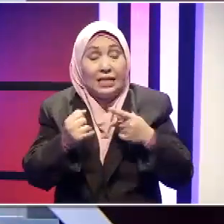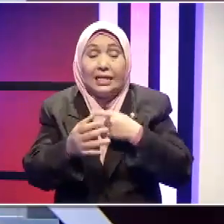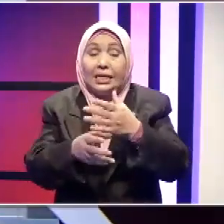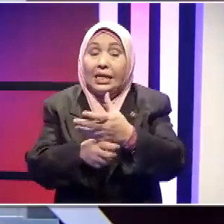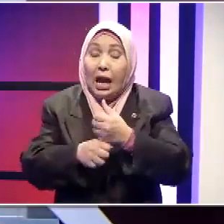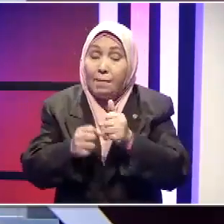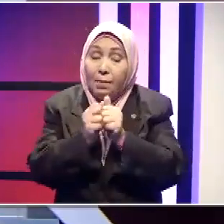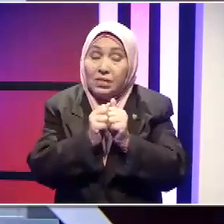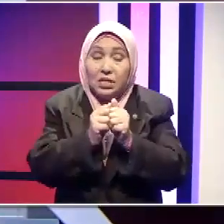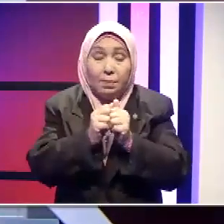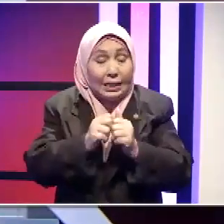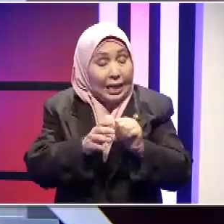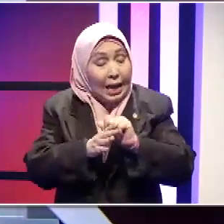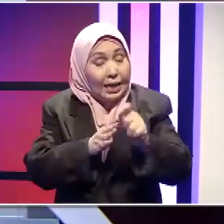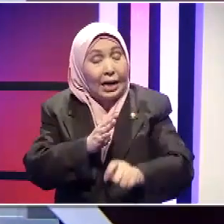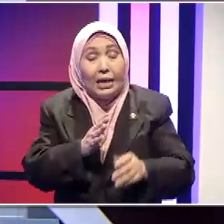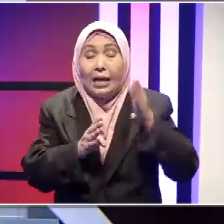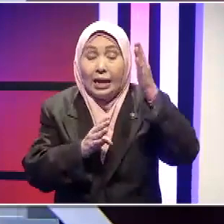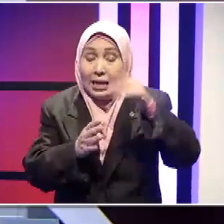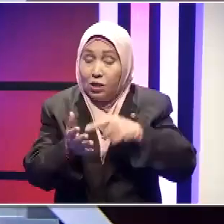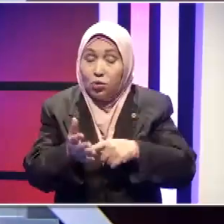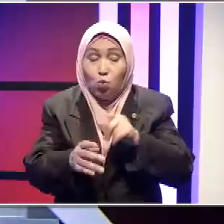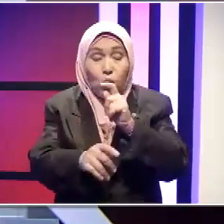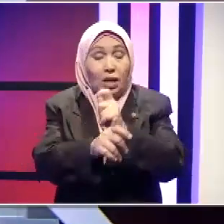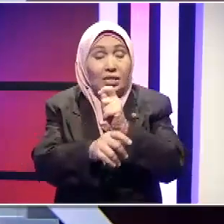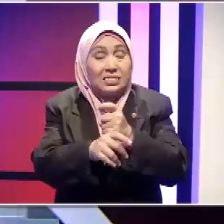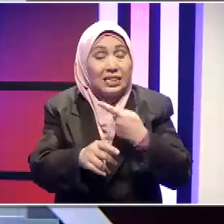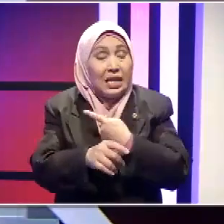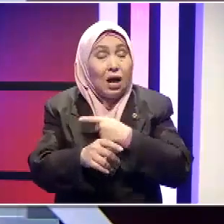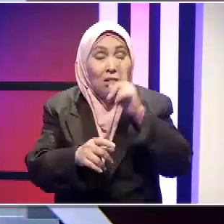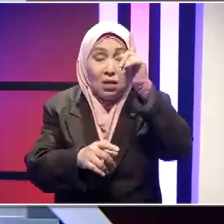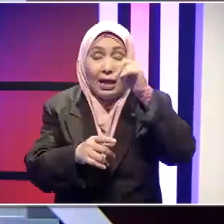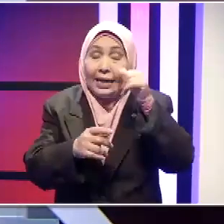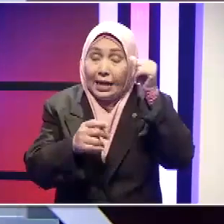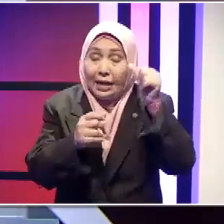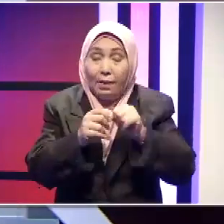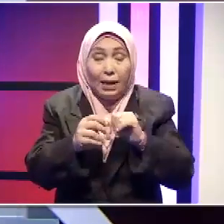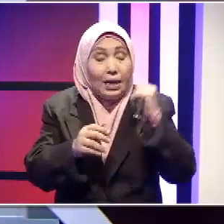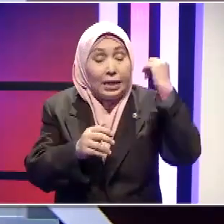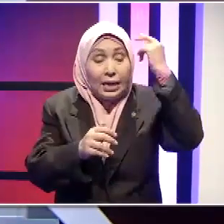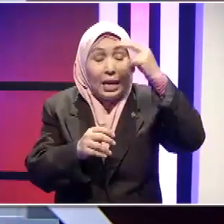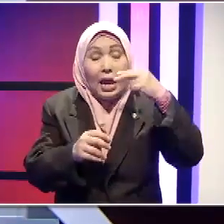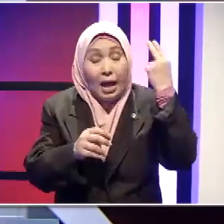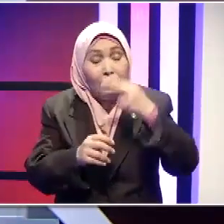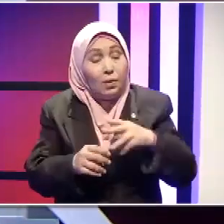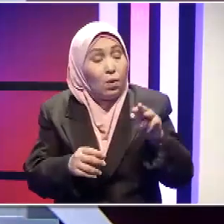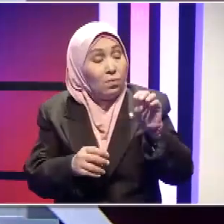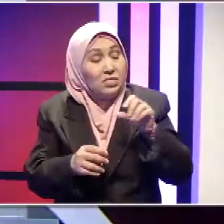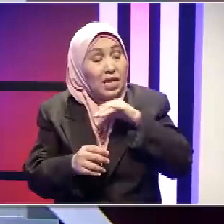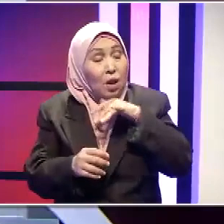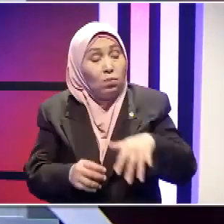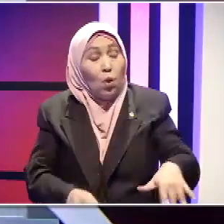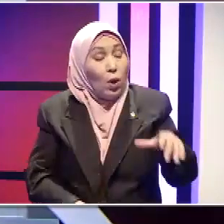dapat bersama akhirat nanti inilah tugas kita Dan Allah Ingatkan pada fadden nabi Shallallahu Alaihi Wasallam fama Anta bini'mati rabbika